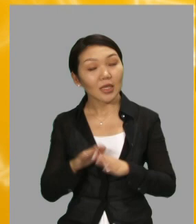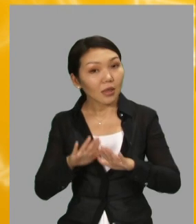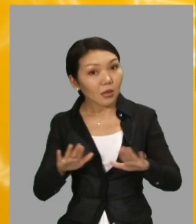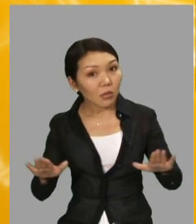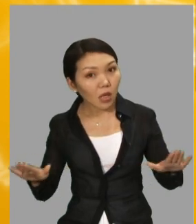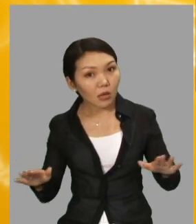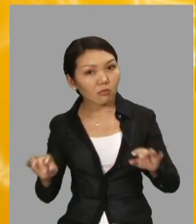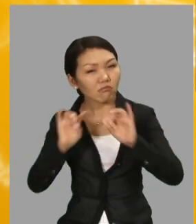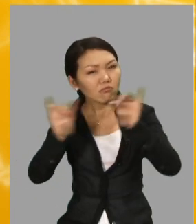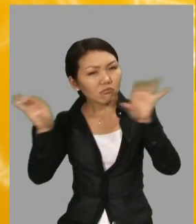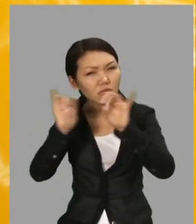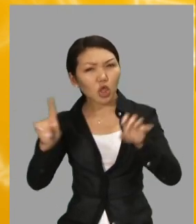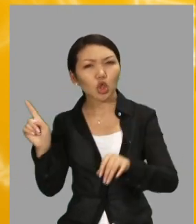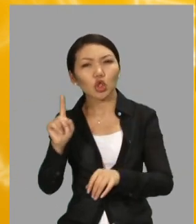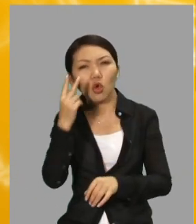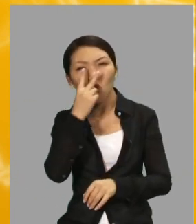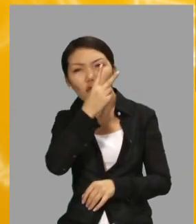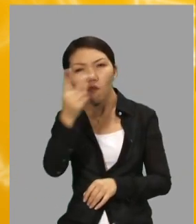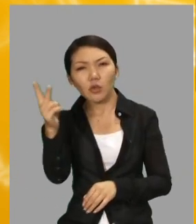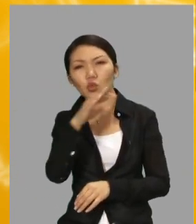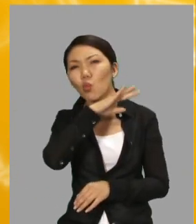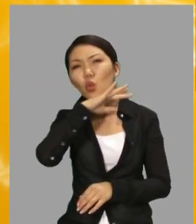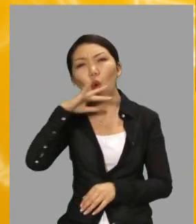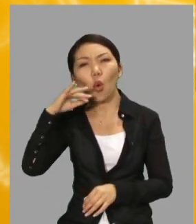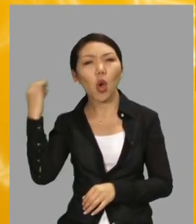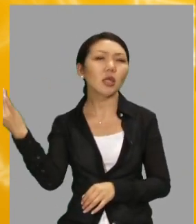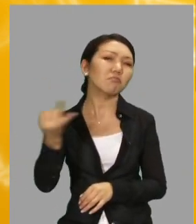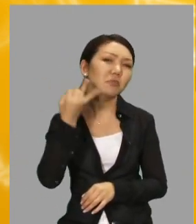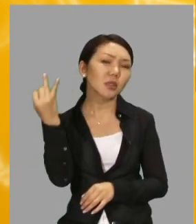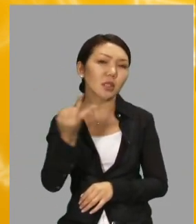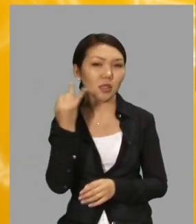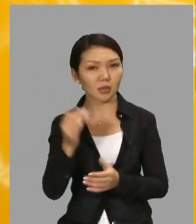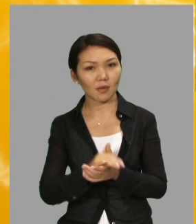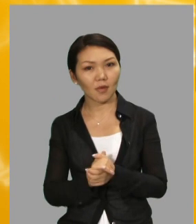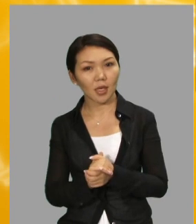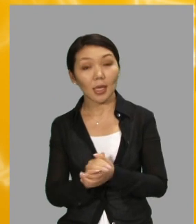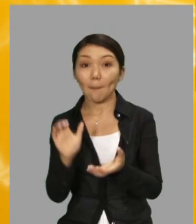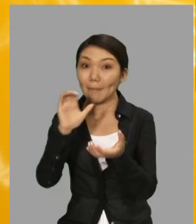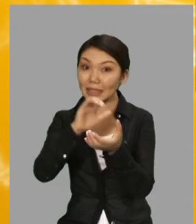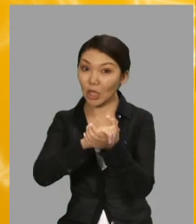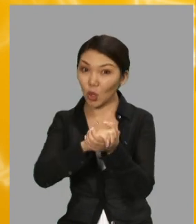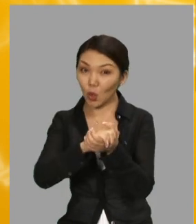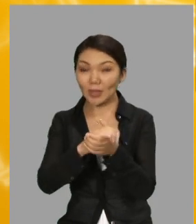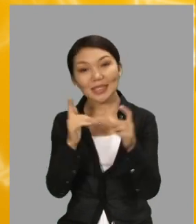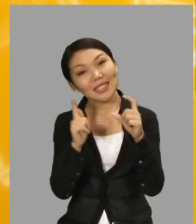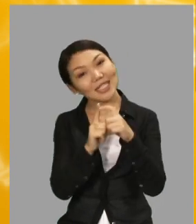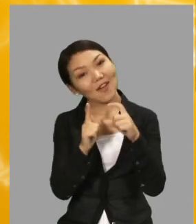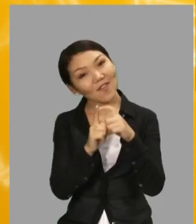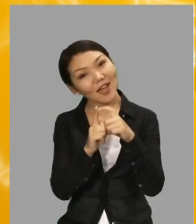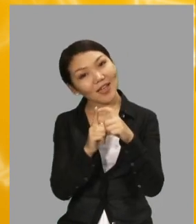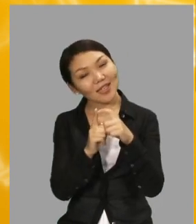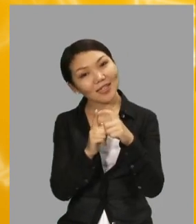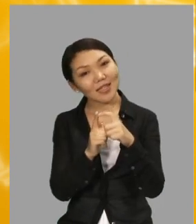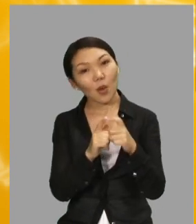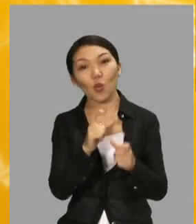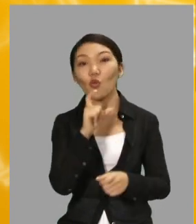Ребята рассказали, что видели много интересного и познакомились со словами на